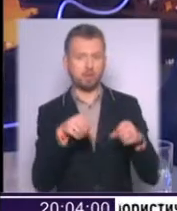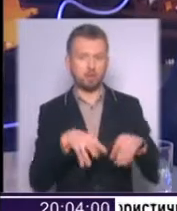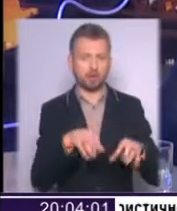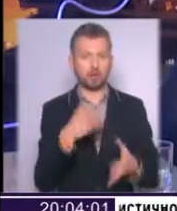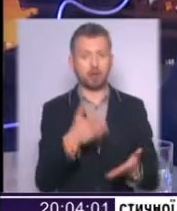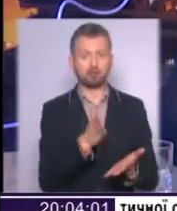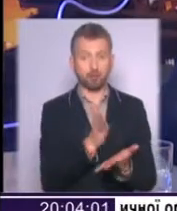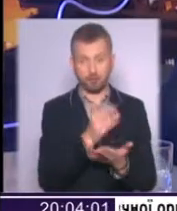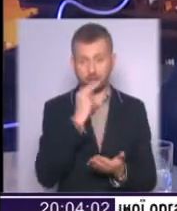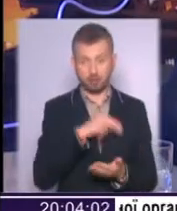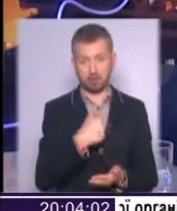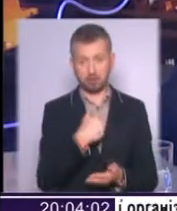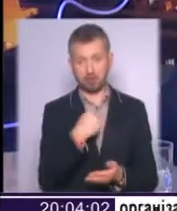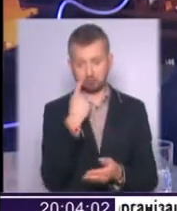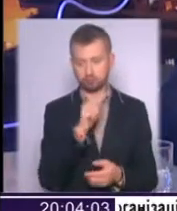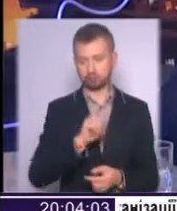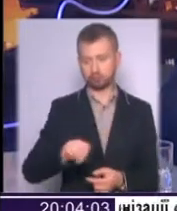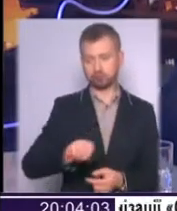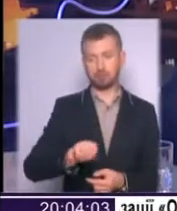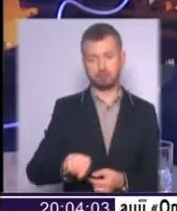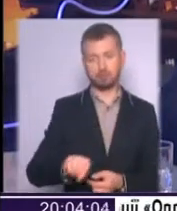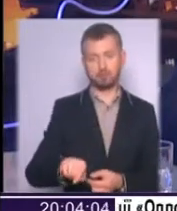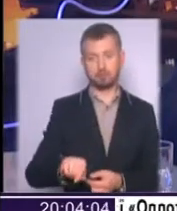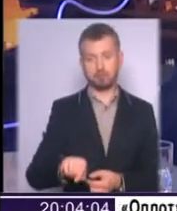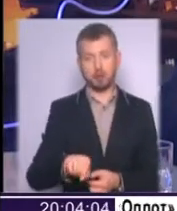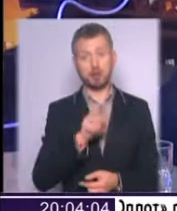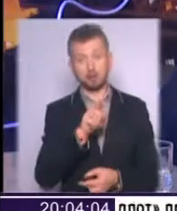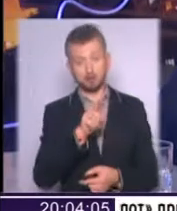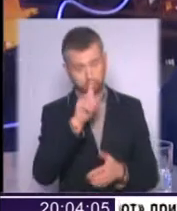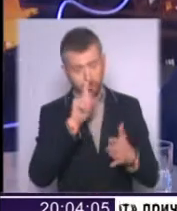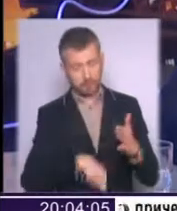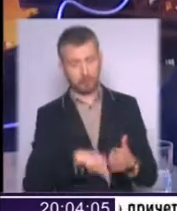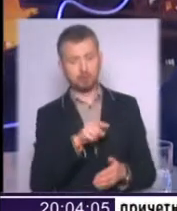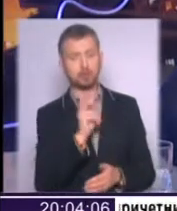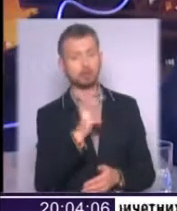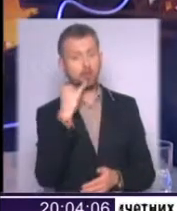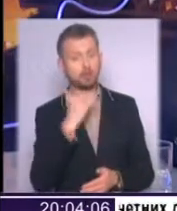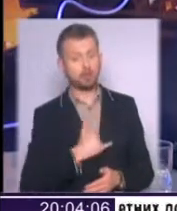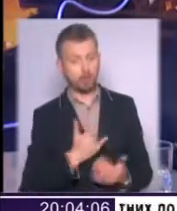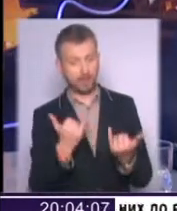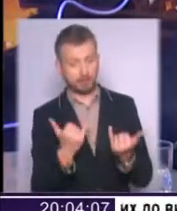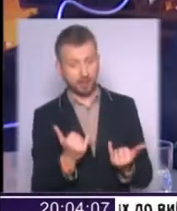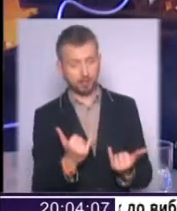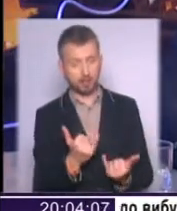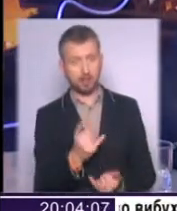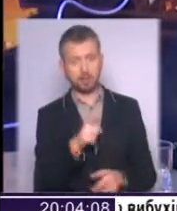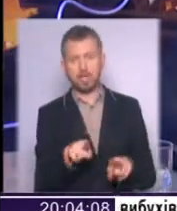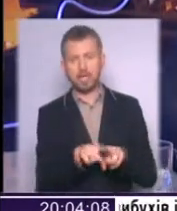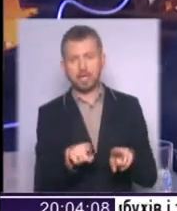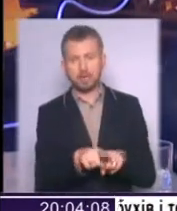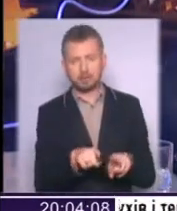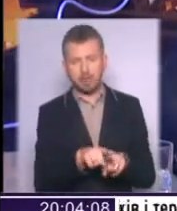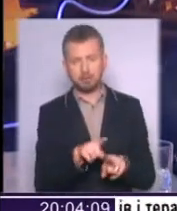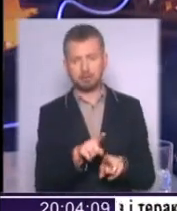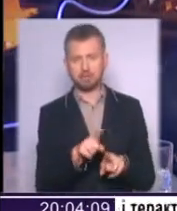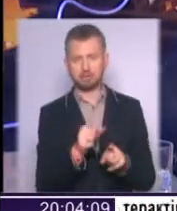дійсно є якась вина, то я зверну увагу на це. Обов'язково. Тобто, повірте, ви для мене особисто, той, хто дзвонить зараз, такий самий за вагою